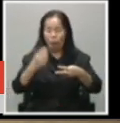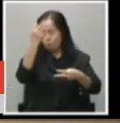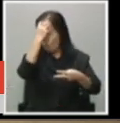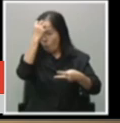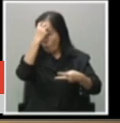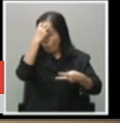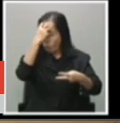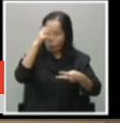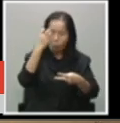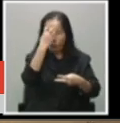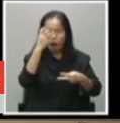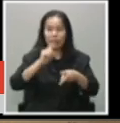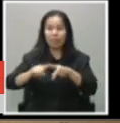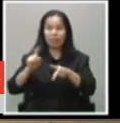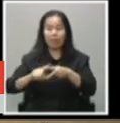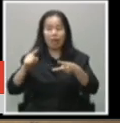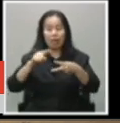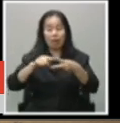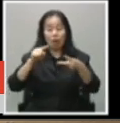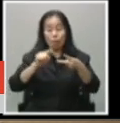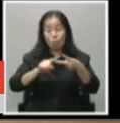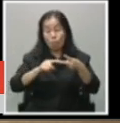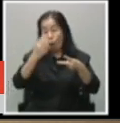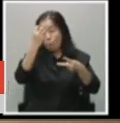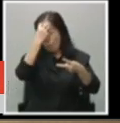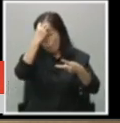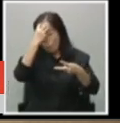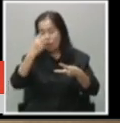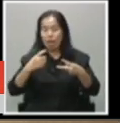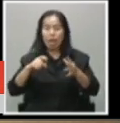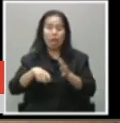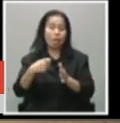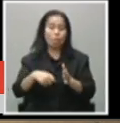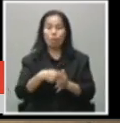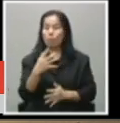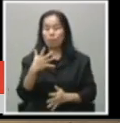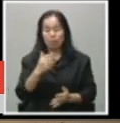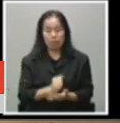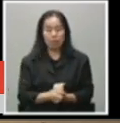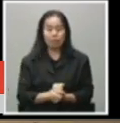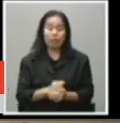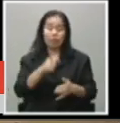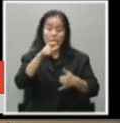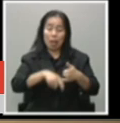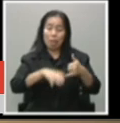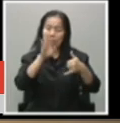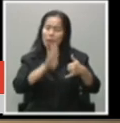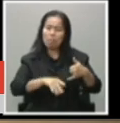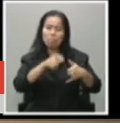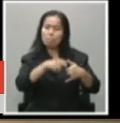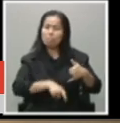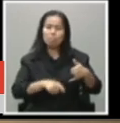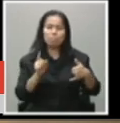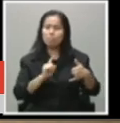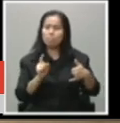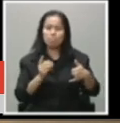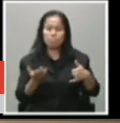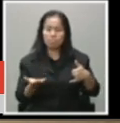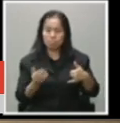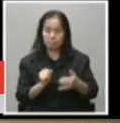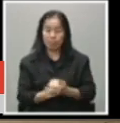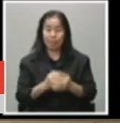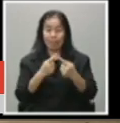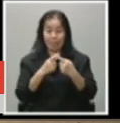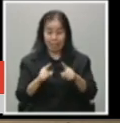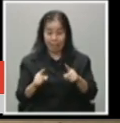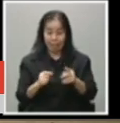เกื่อนเกลี้ยกล่อมแบบไม่มีเหตุผลค่ะพฤติกรรมเช่นนี้เราควรที่จะให้คำจำกัดความว่าอย่างไรดีคะแต่ความจริ